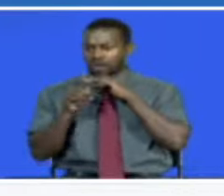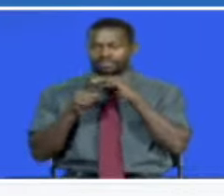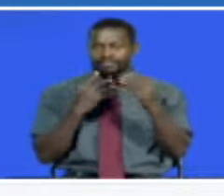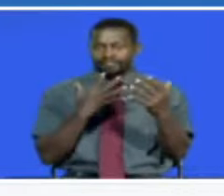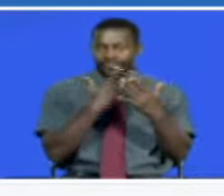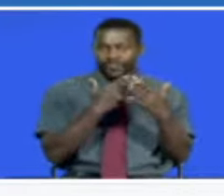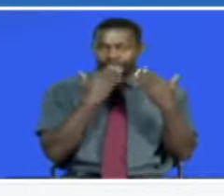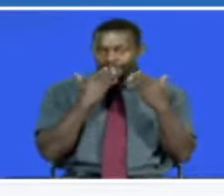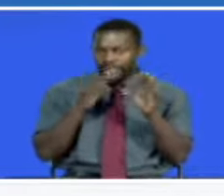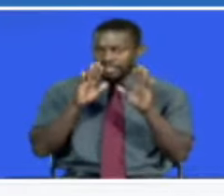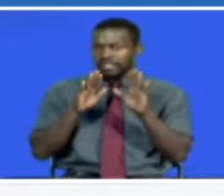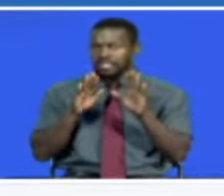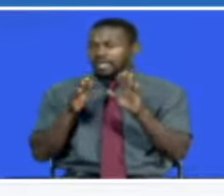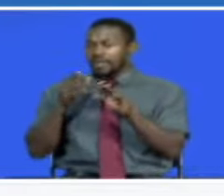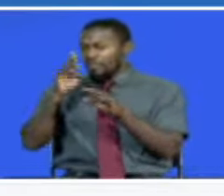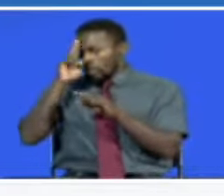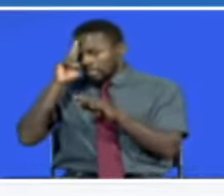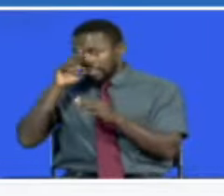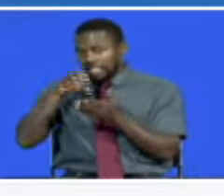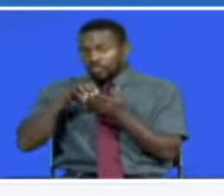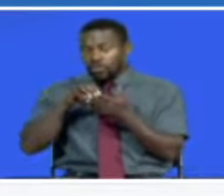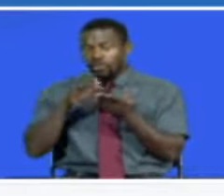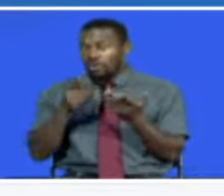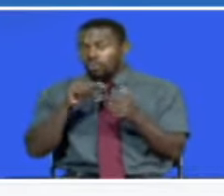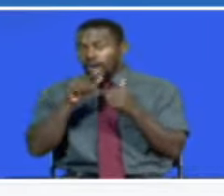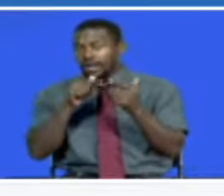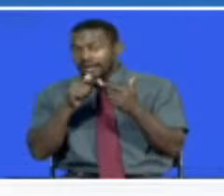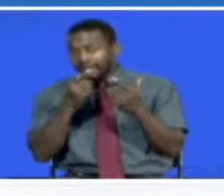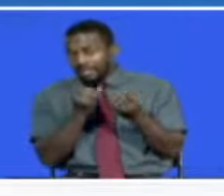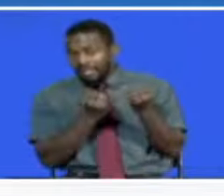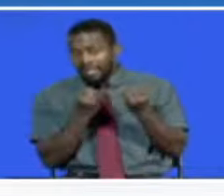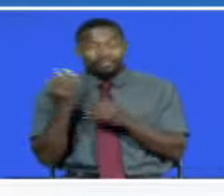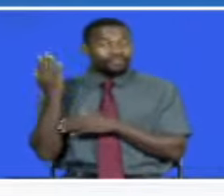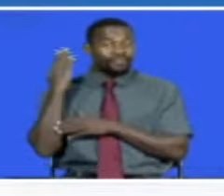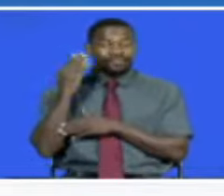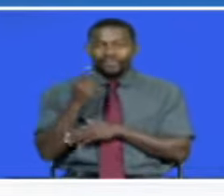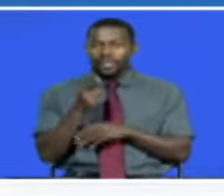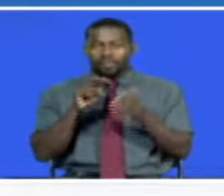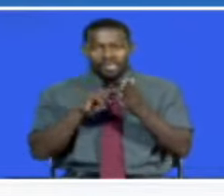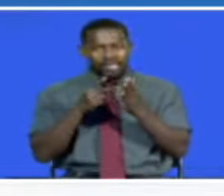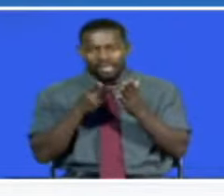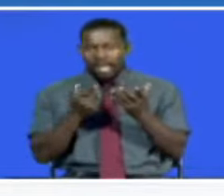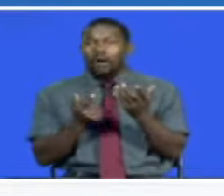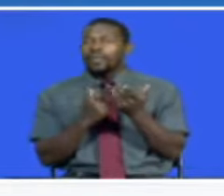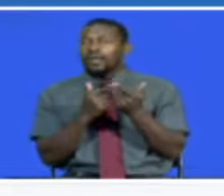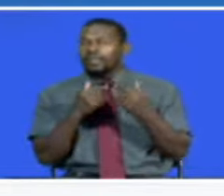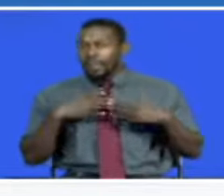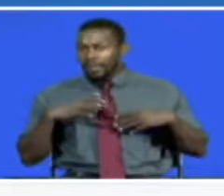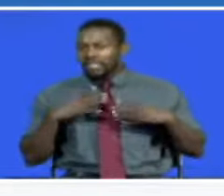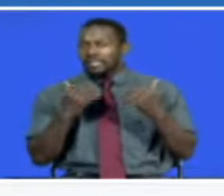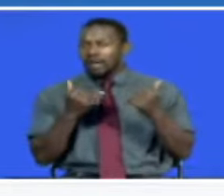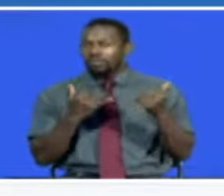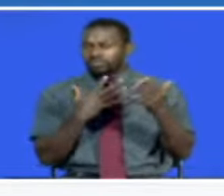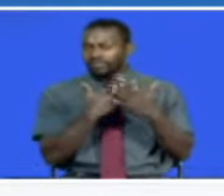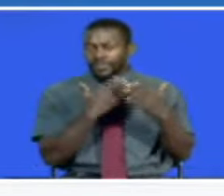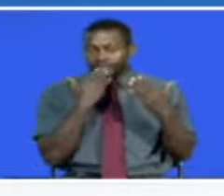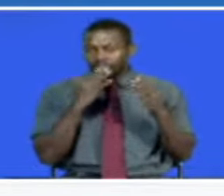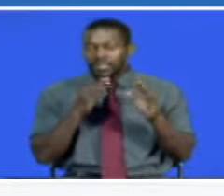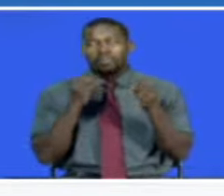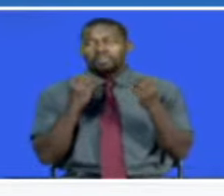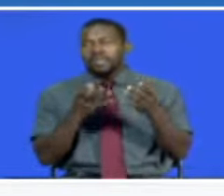hicho cha polisi siku ya Jumamosi. Kisa hiki kinaongeza idadi ya visa vya utekaji nyara huku mashirika ya haki za